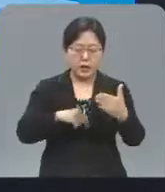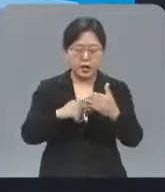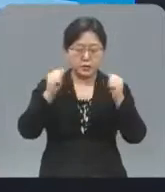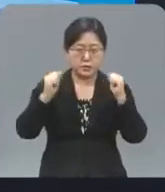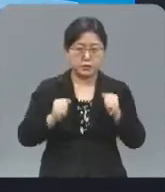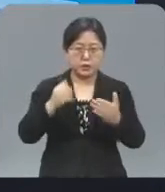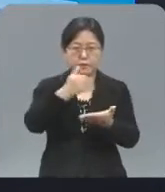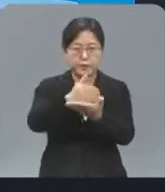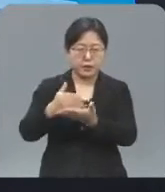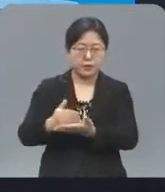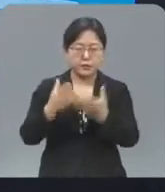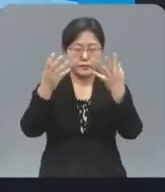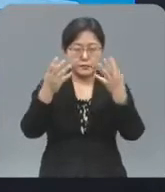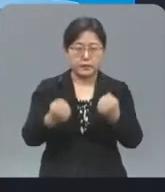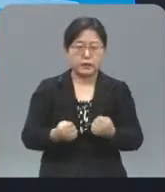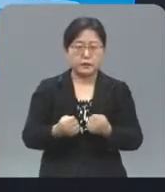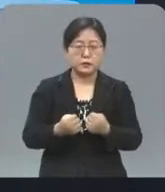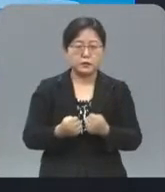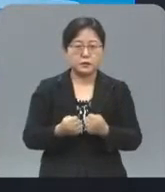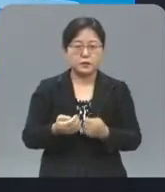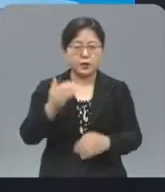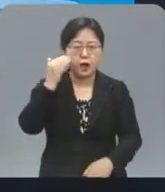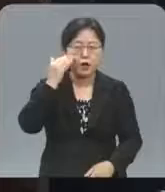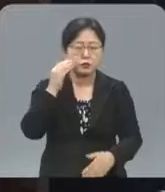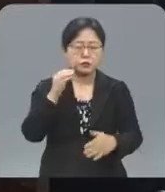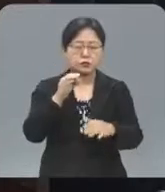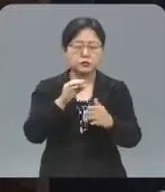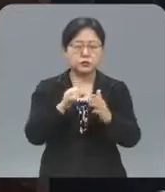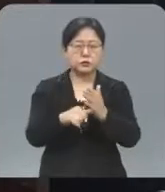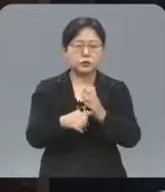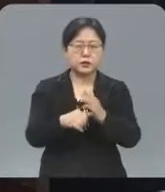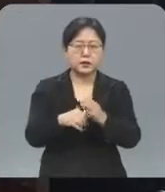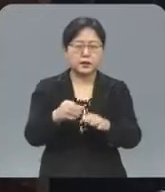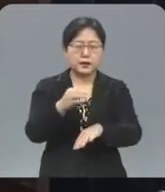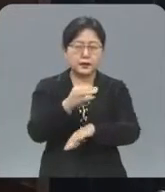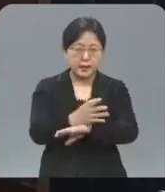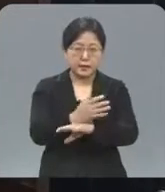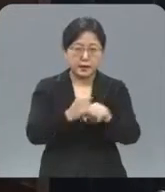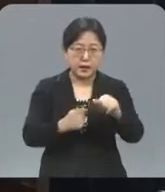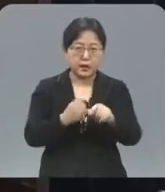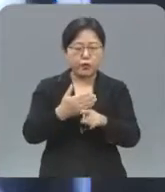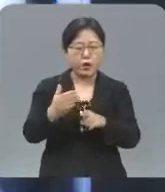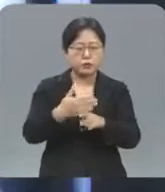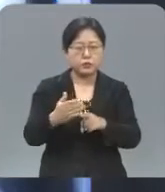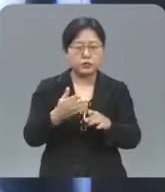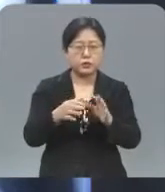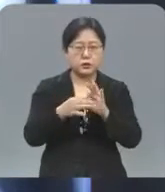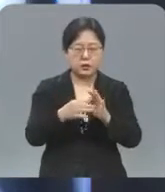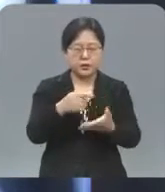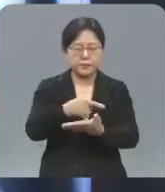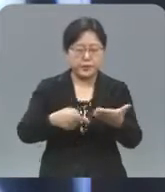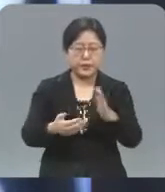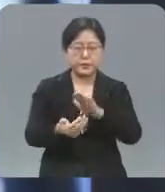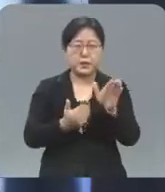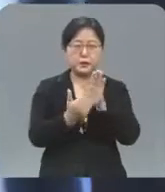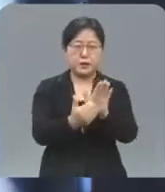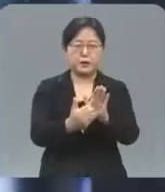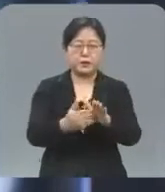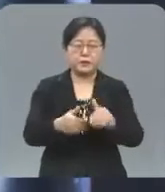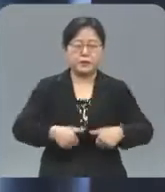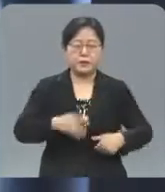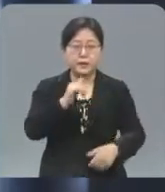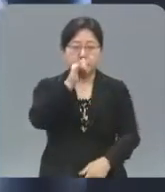시설의 폐업이 잇따르는 상황. 한국소비자원은 단기 계약과 할부 결제를 이용해 피해를 예방해야 한다고